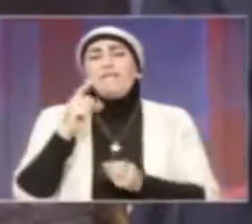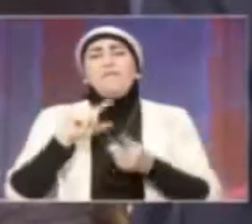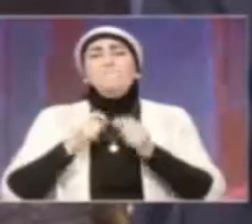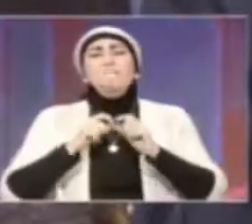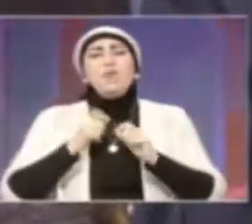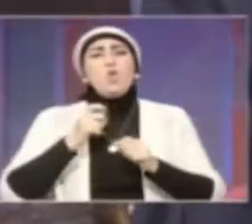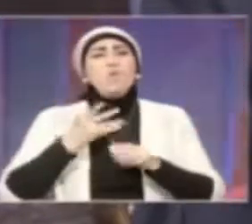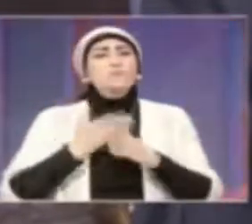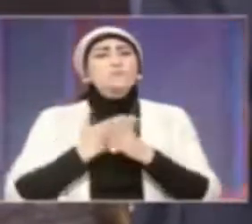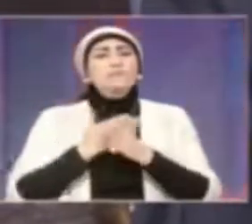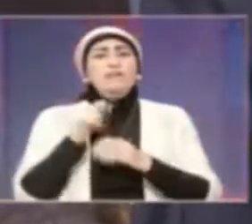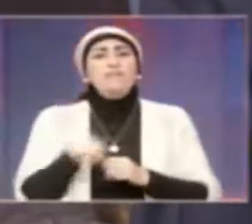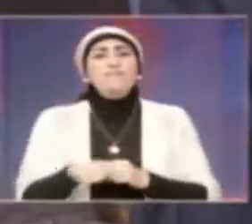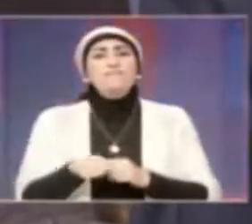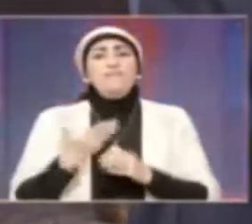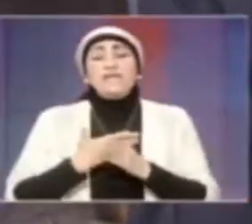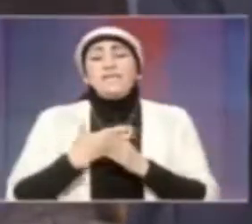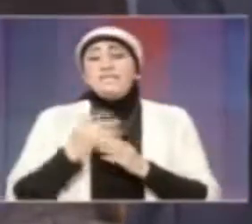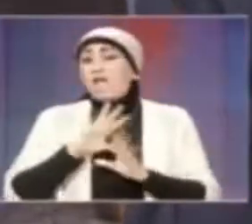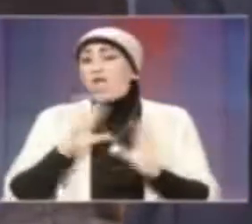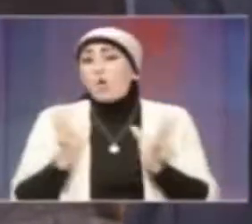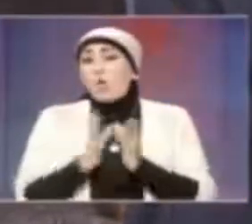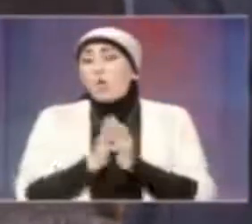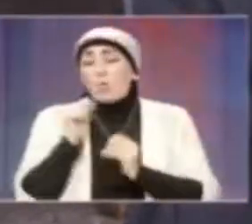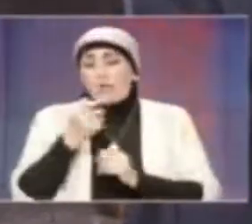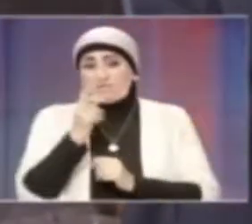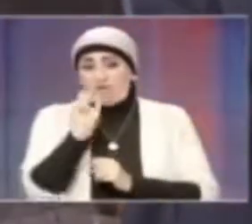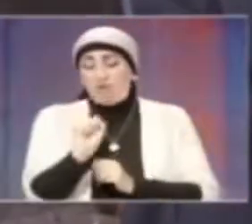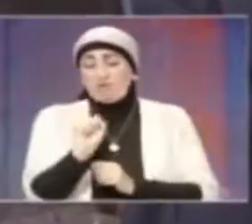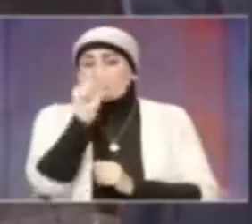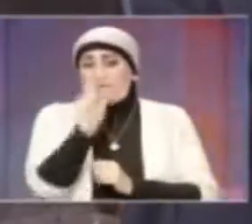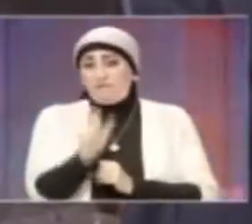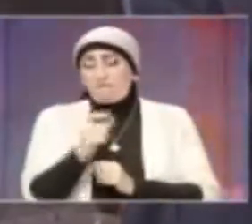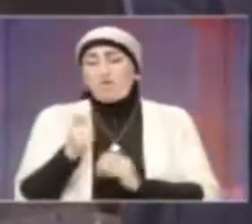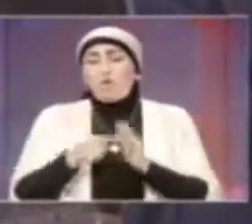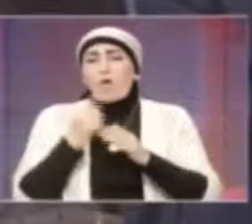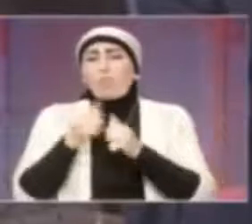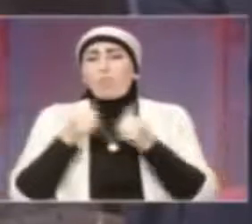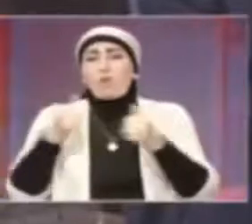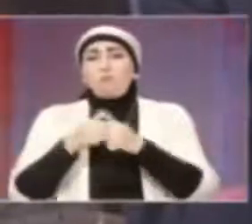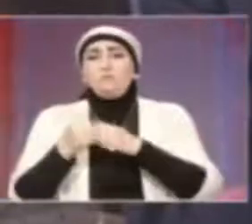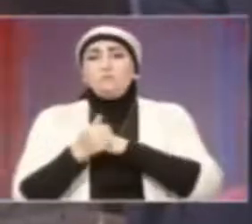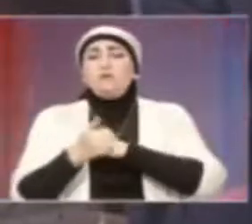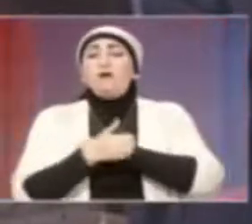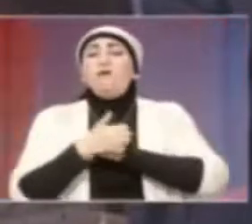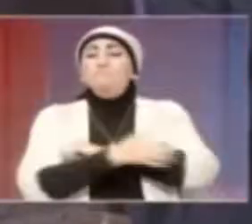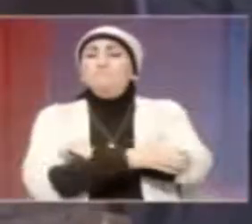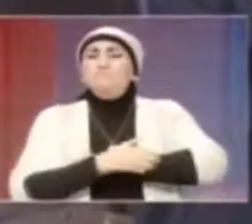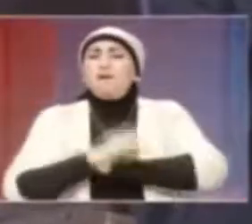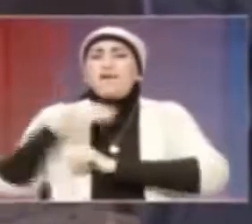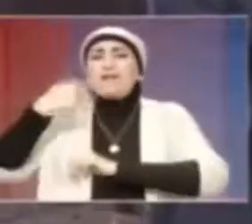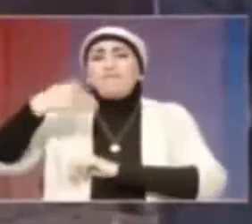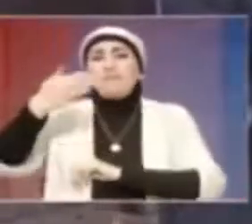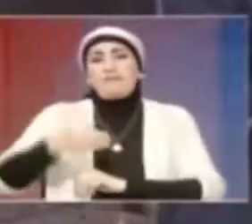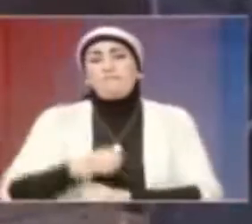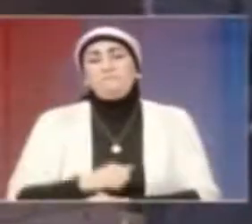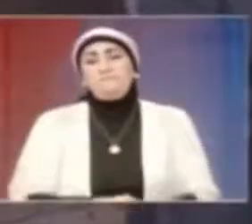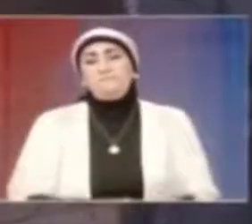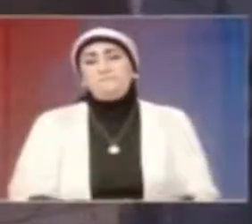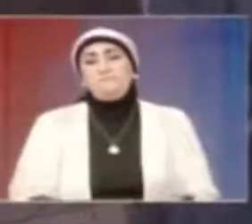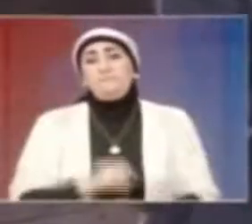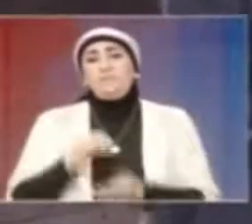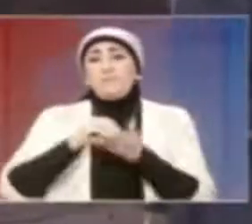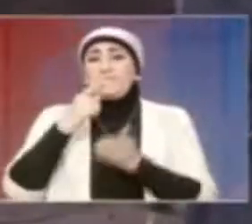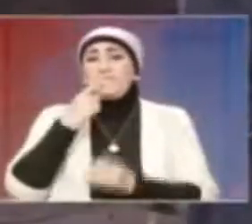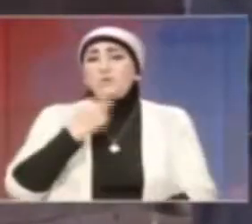جنيه. هذه القرارات وكيف تصب في مصلحة المواطن والأسر الأولى بالرعاية خلال الفترة القادمة؟ بداية كل